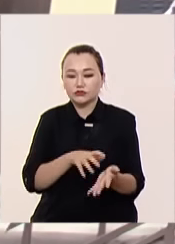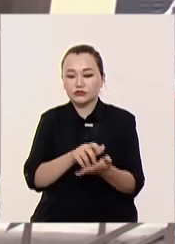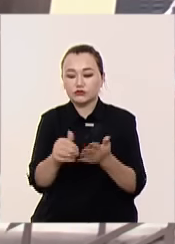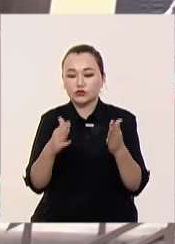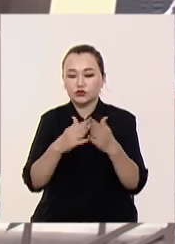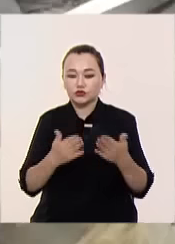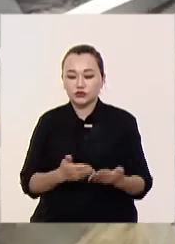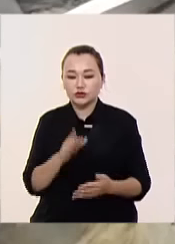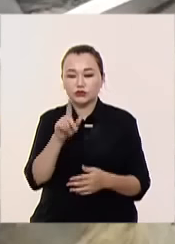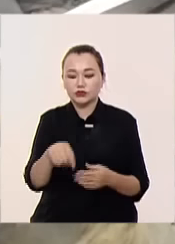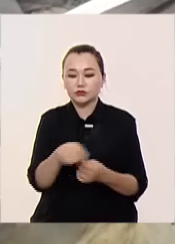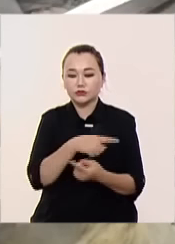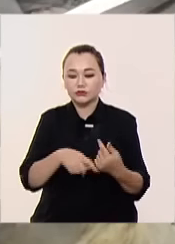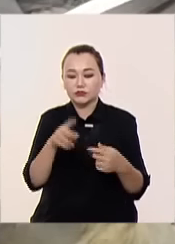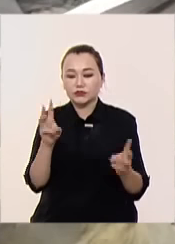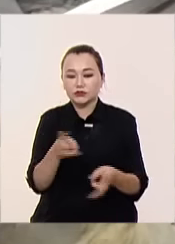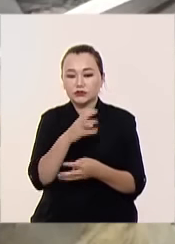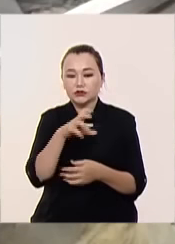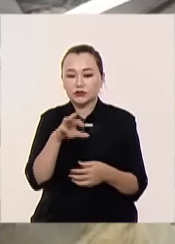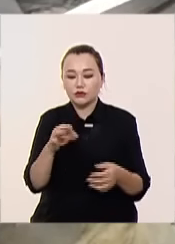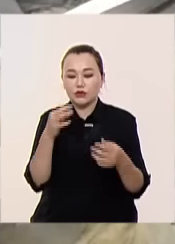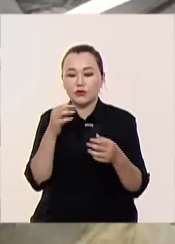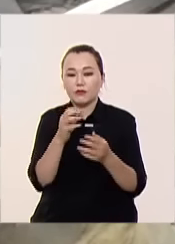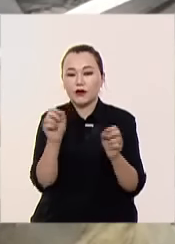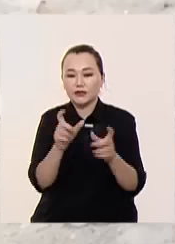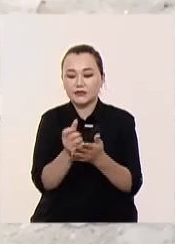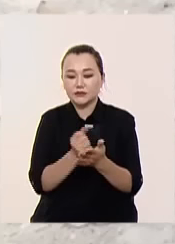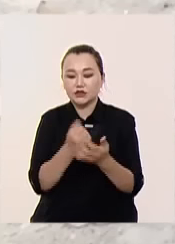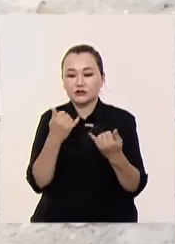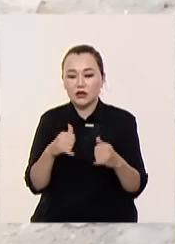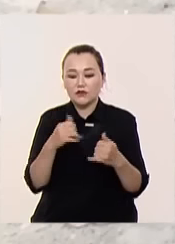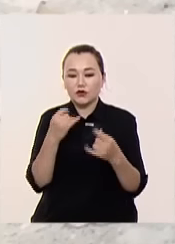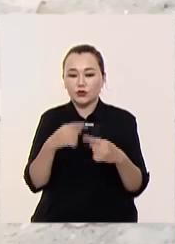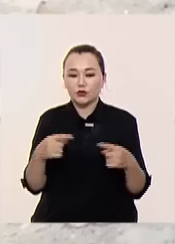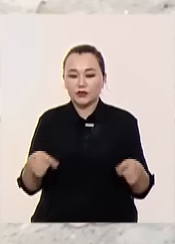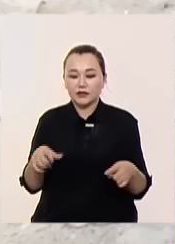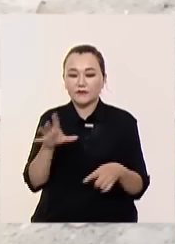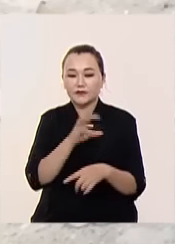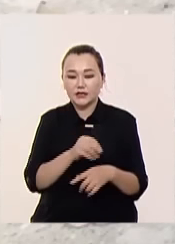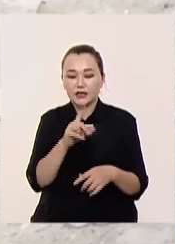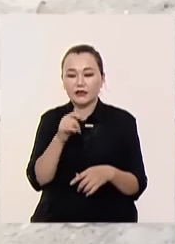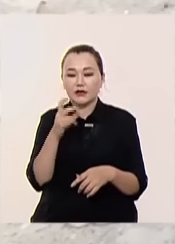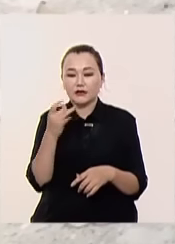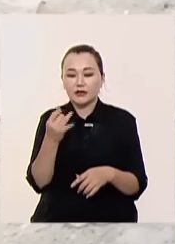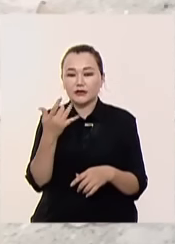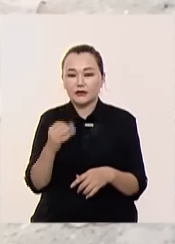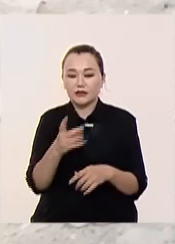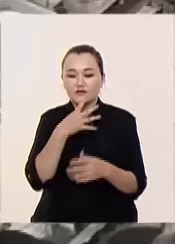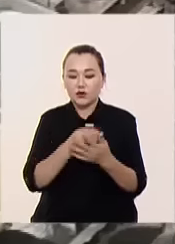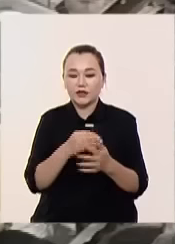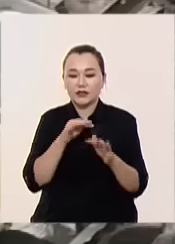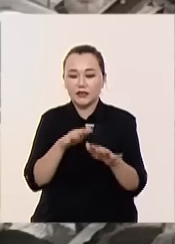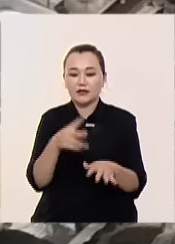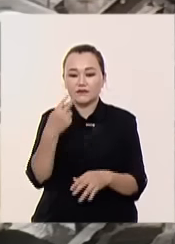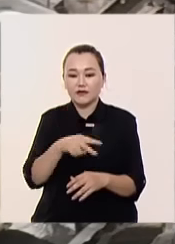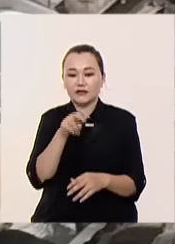дома, пострадал и бизнес. Сгорело СТО, магазин запчастей, столовая и другие объекты. Геннадий Тен свое дело развивал 20